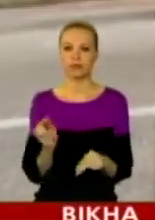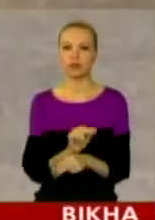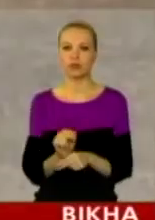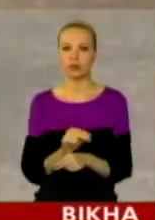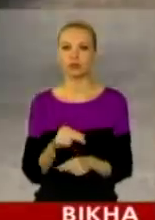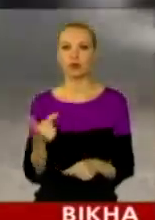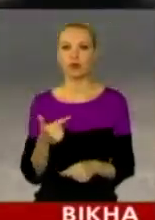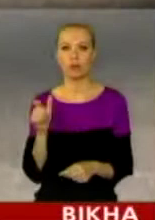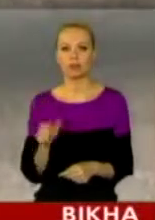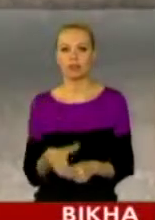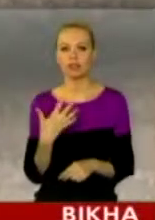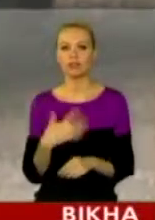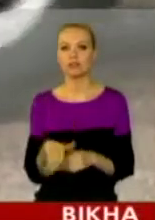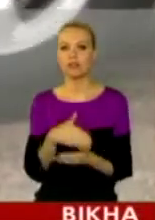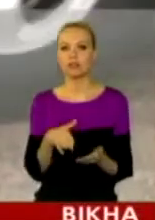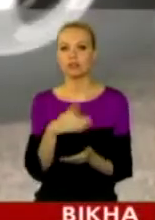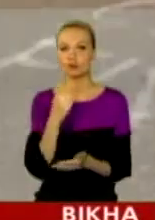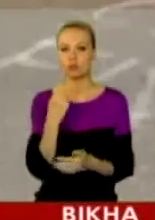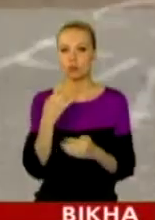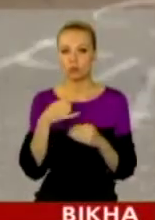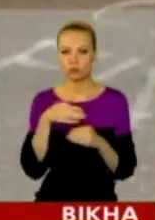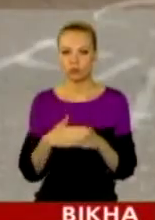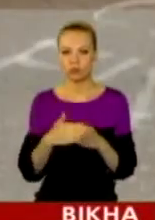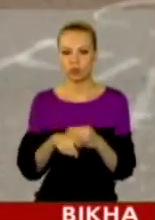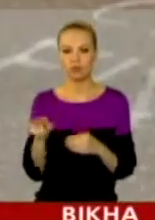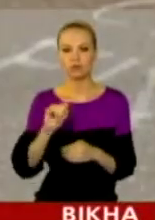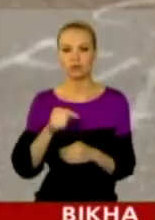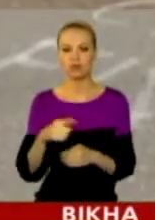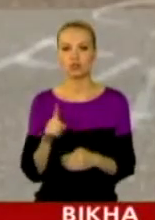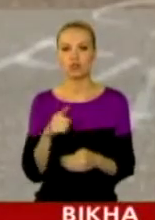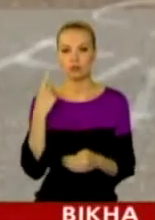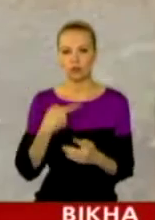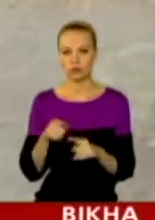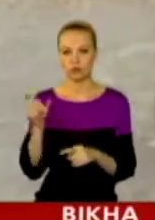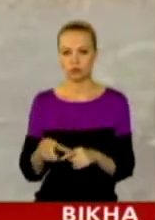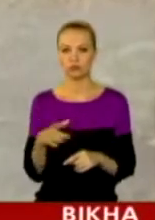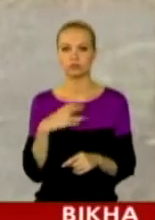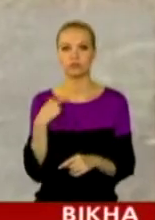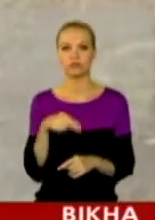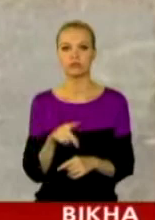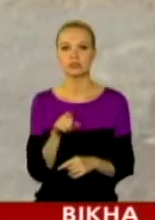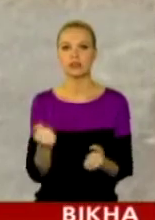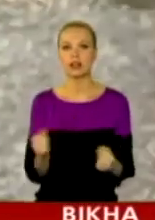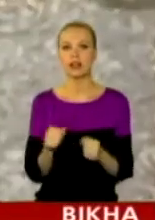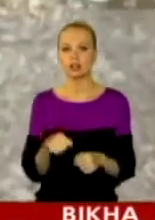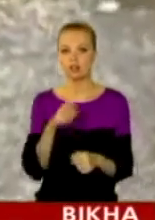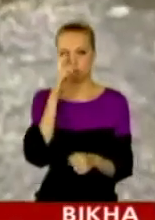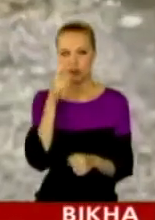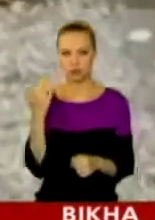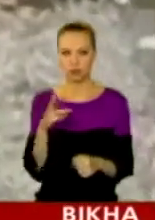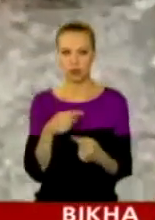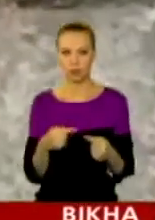відремонтував громадянин. Уже ліквідував 101 баюру. Мер вимагає, аби ініціативного громадянина кинули за грати за крадіжку муніципального